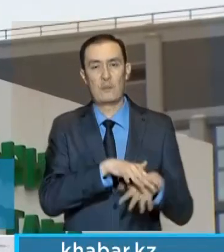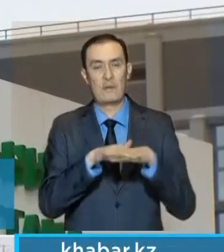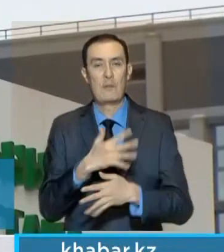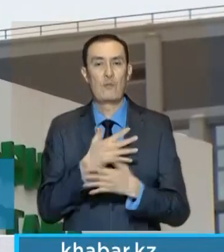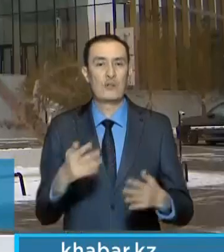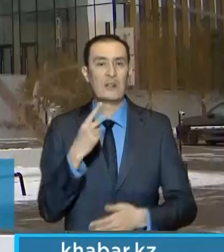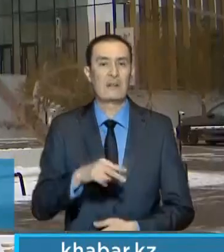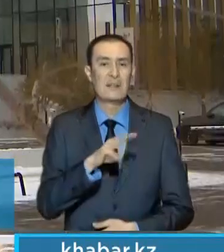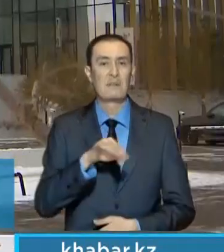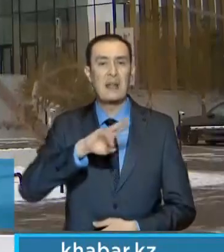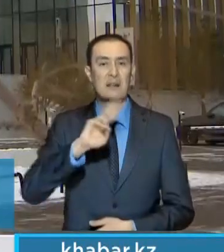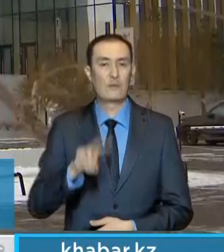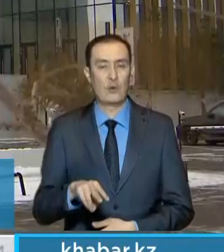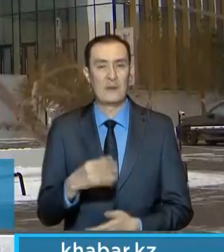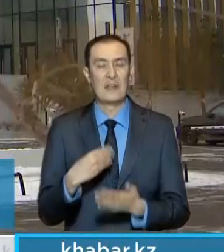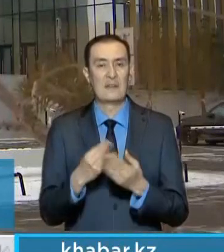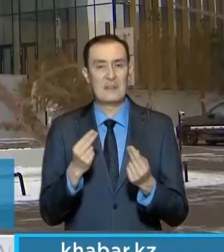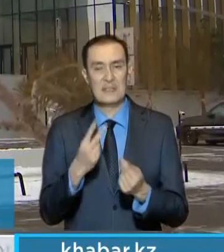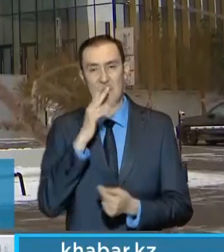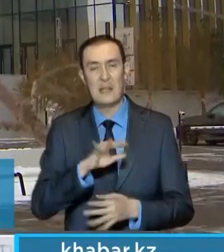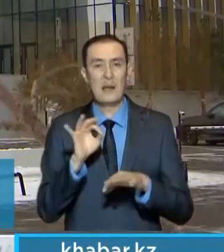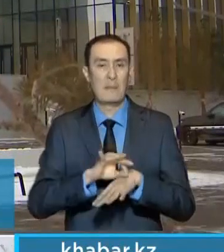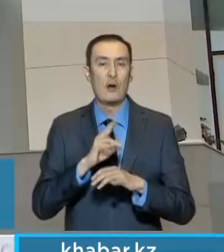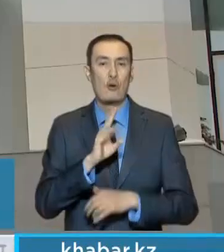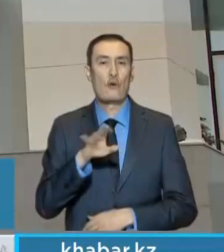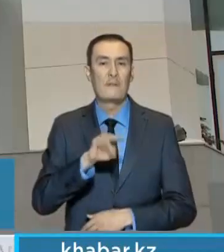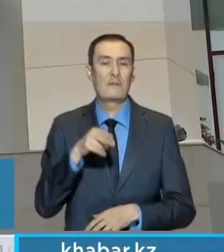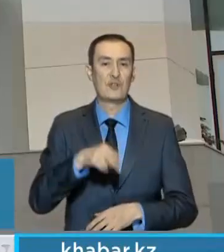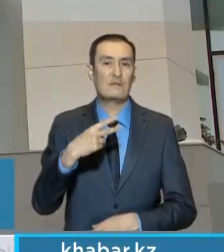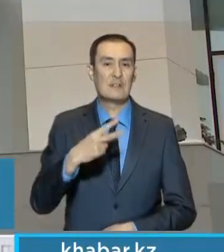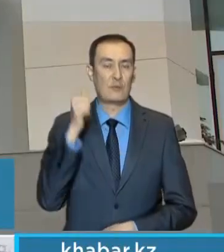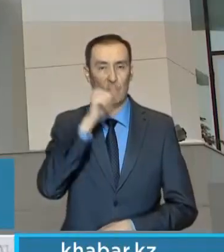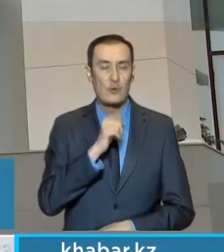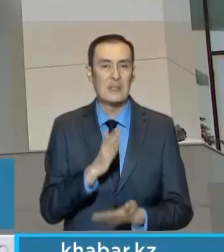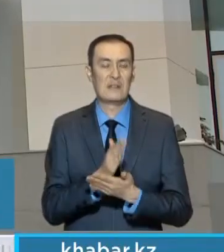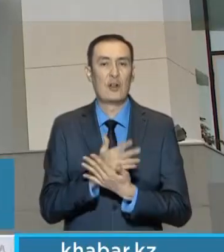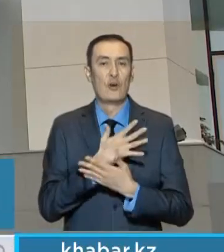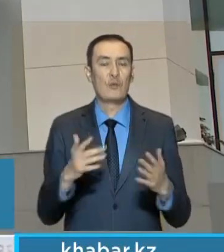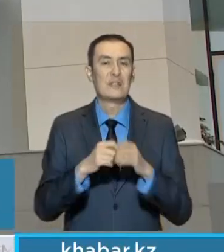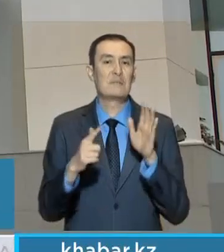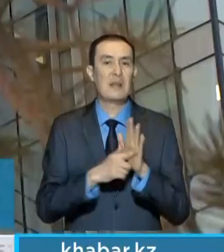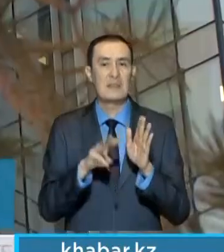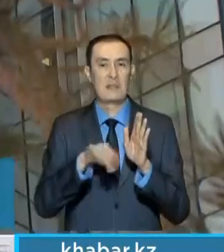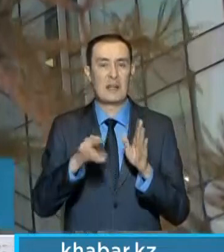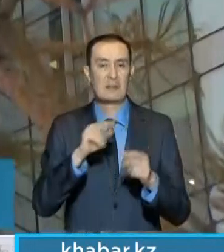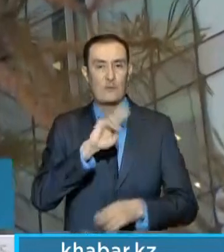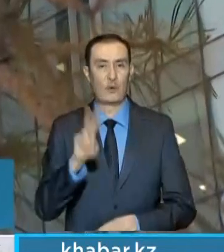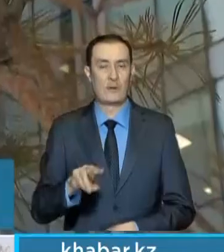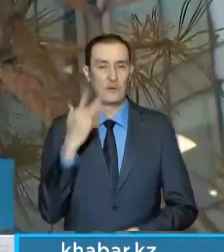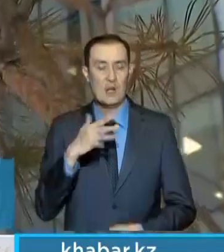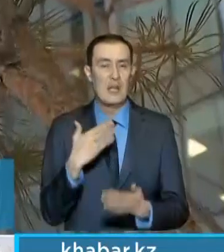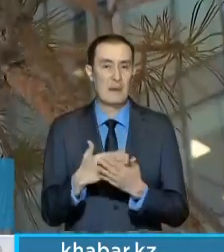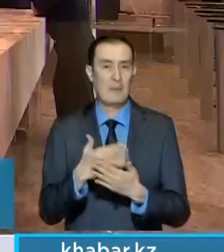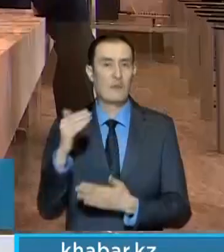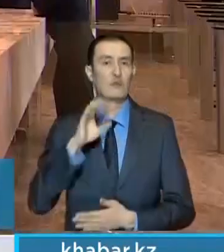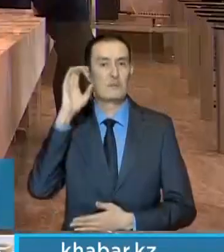20 млрд долларов инвестиций несмотря на пандемию в 2020 году их приток в страну составил свыше 17 млрд долларов США для св